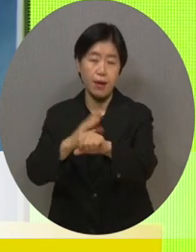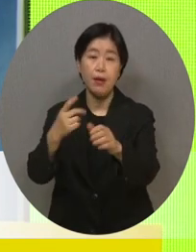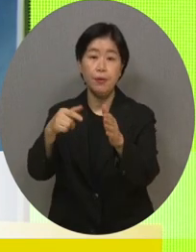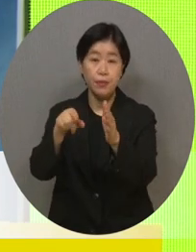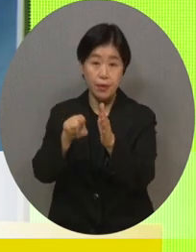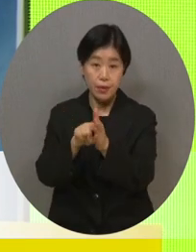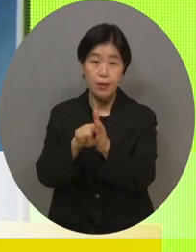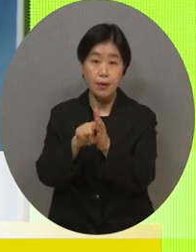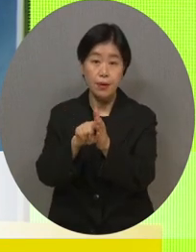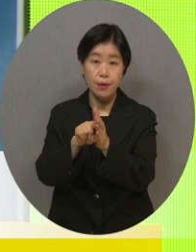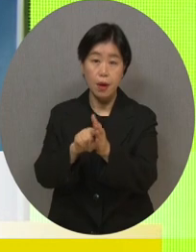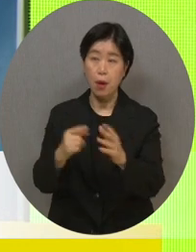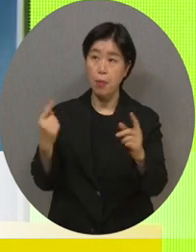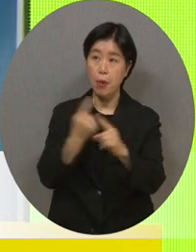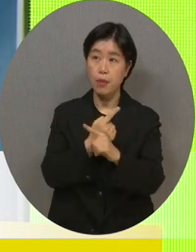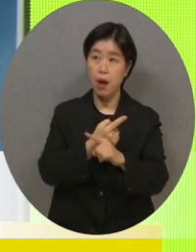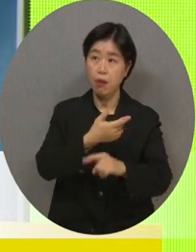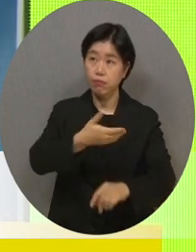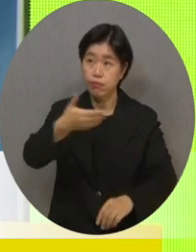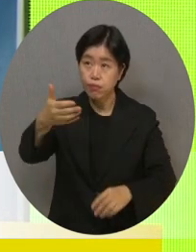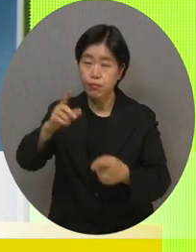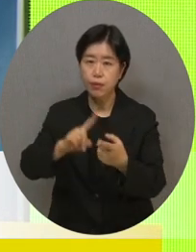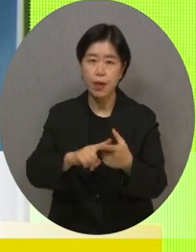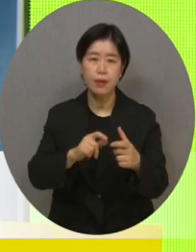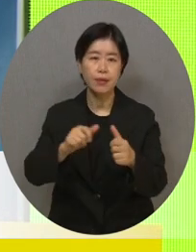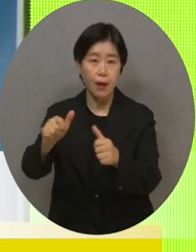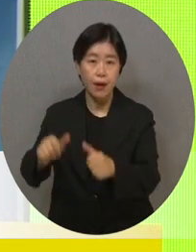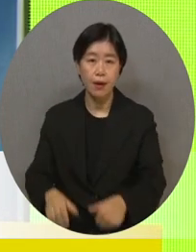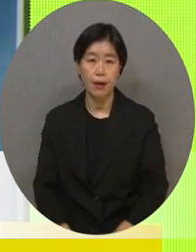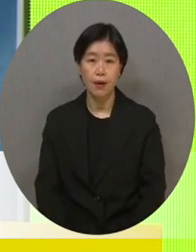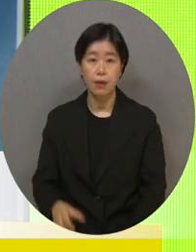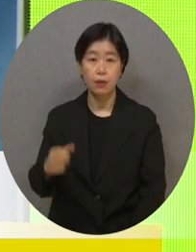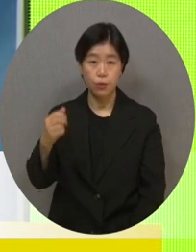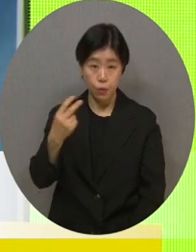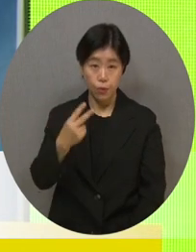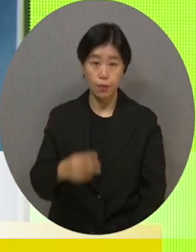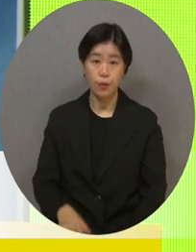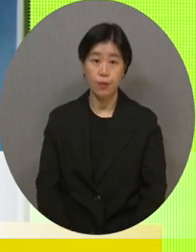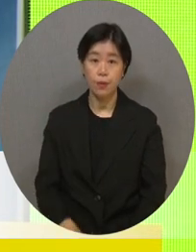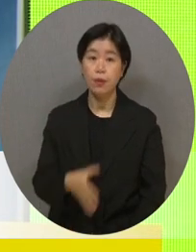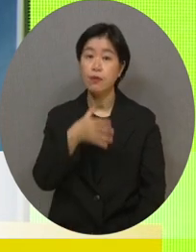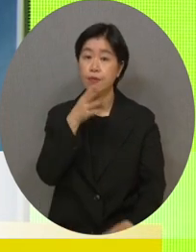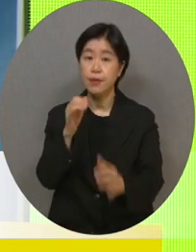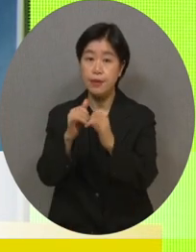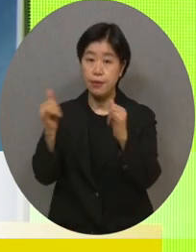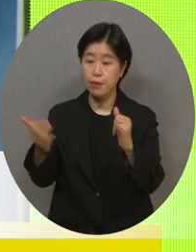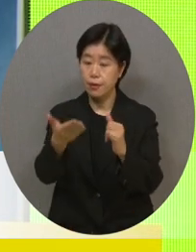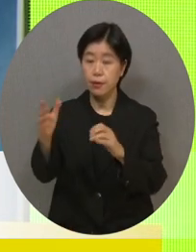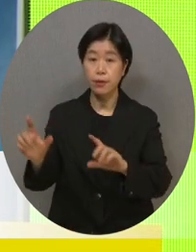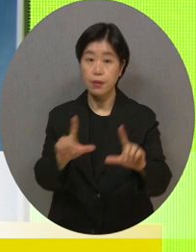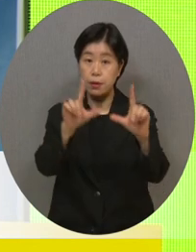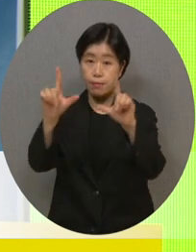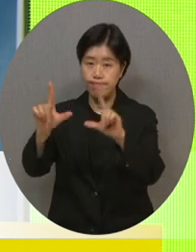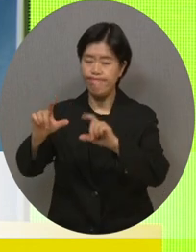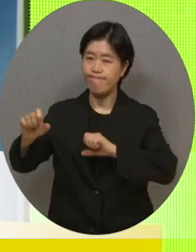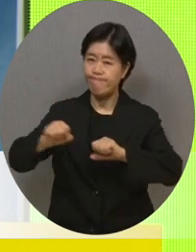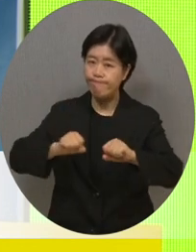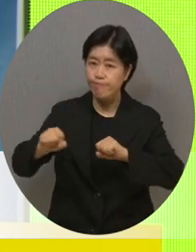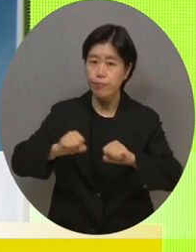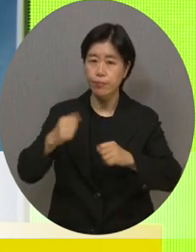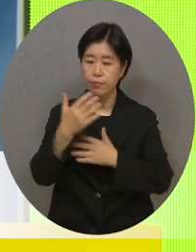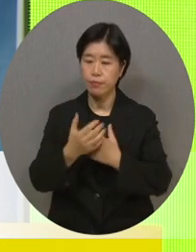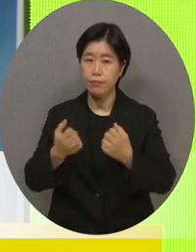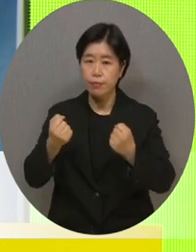선도하는 변화하는 흐름을 이끌어가고 궁극적으로 어르신들의 삶에 활력과